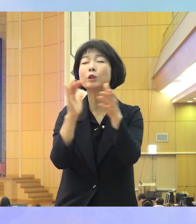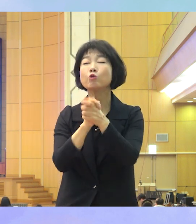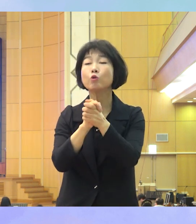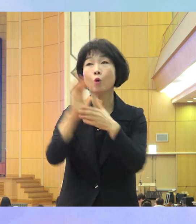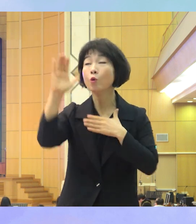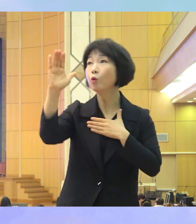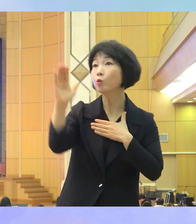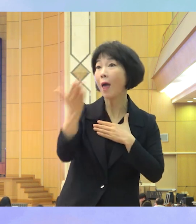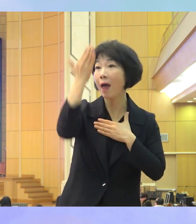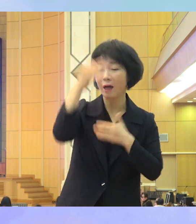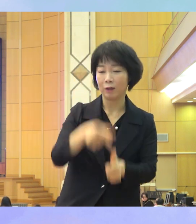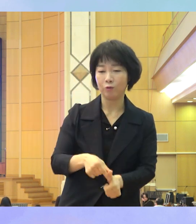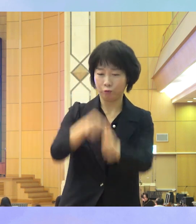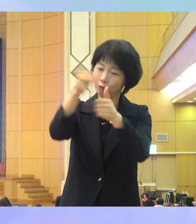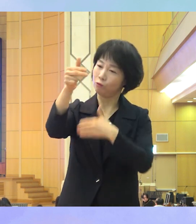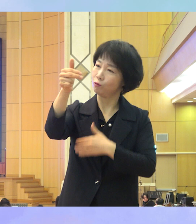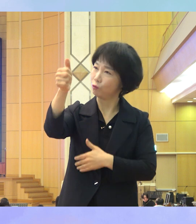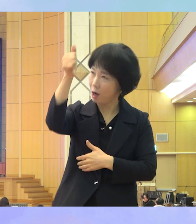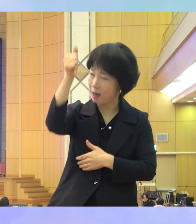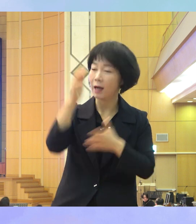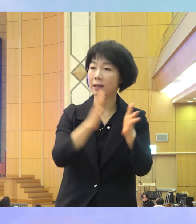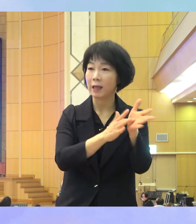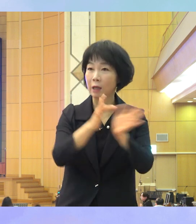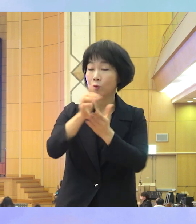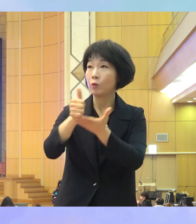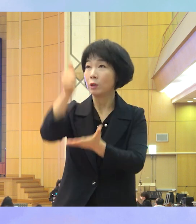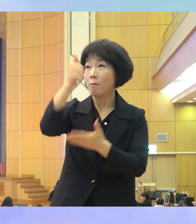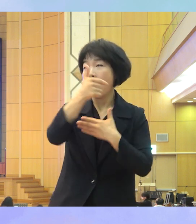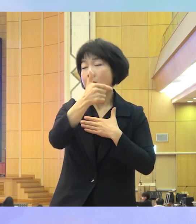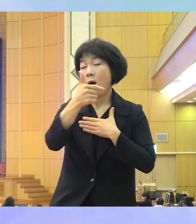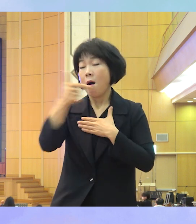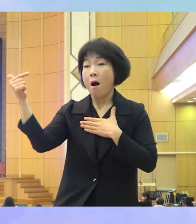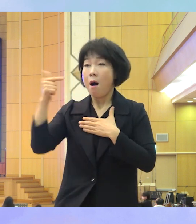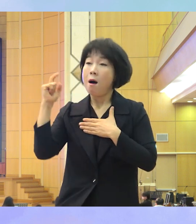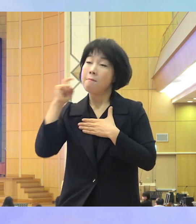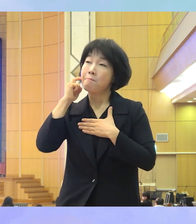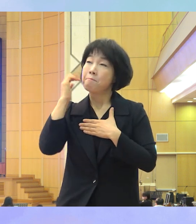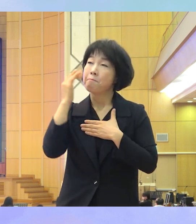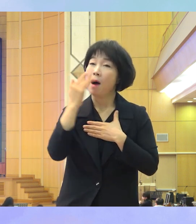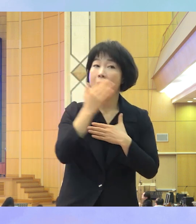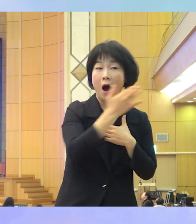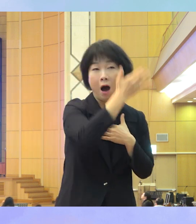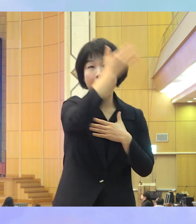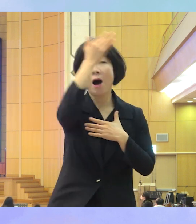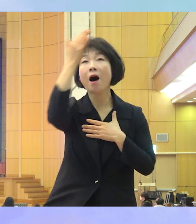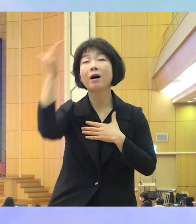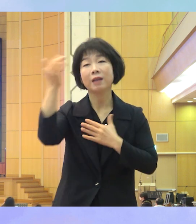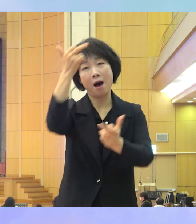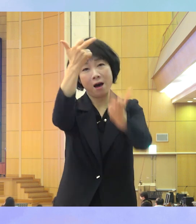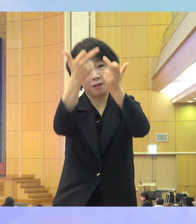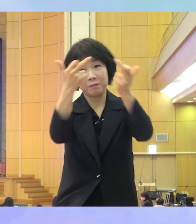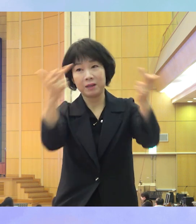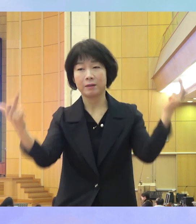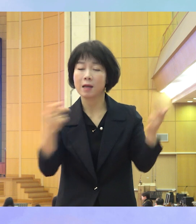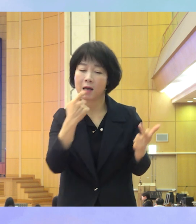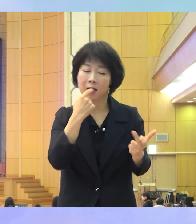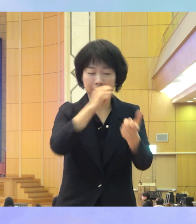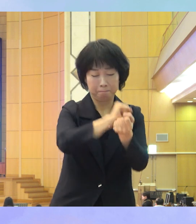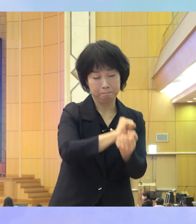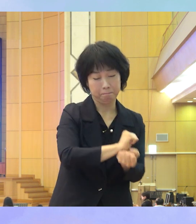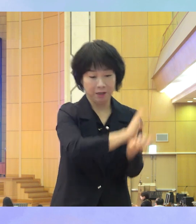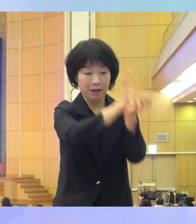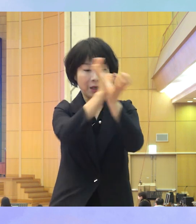친구가 되시는 구주 예수님은 아름다워라. 산